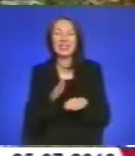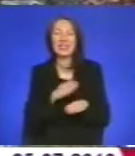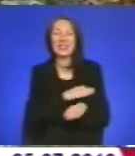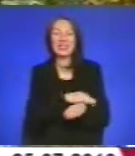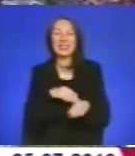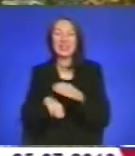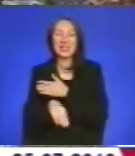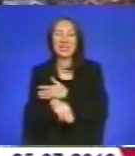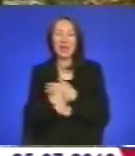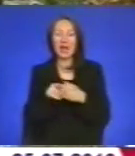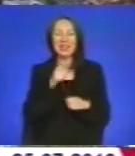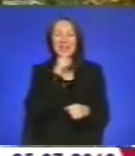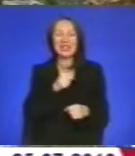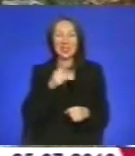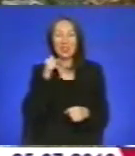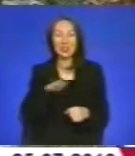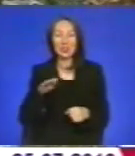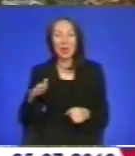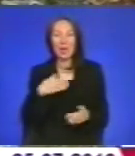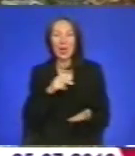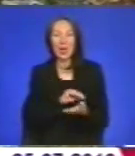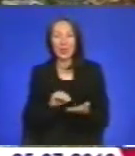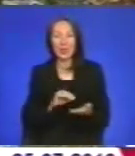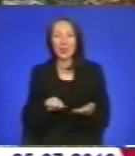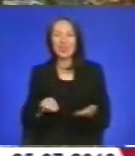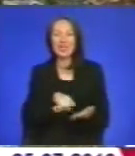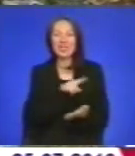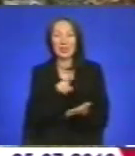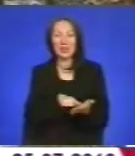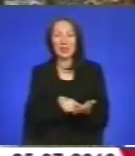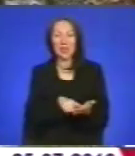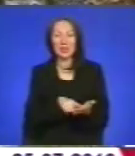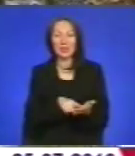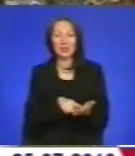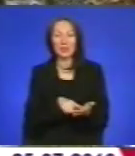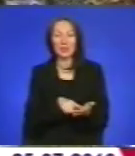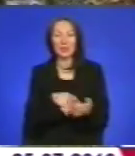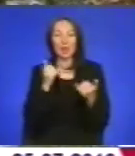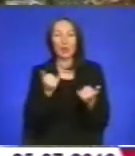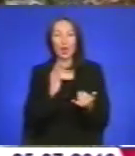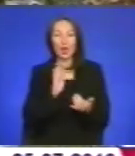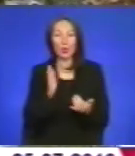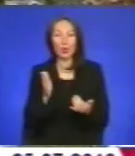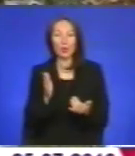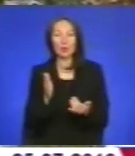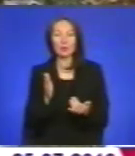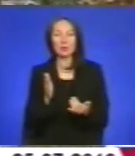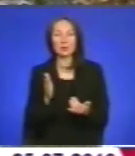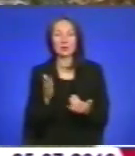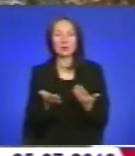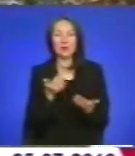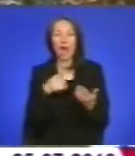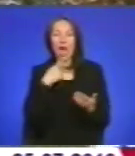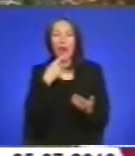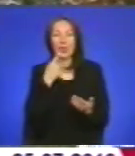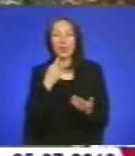тими старшими ми виписали запитання на інтерв'ю, то сьогодні будуть нібито